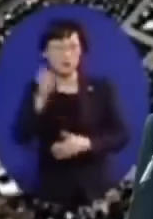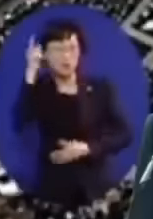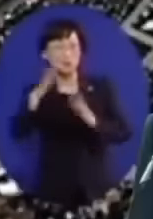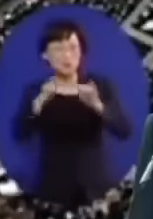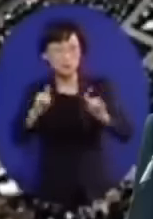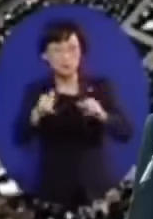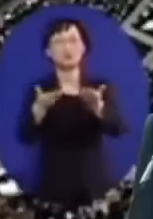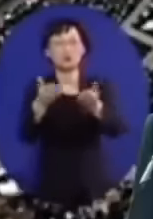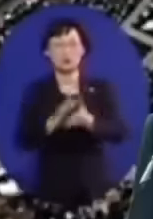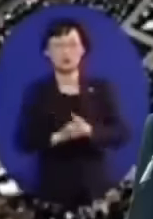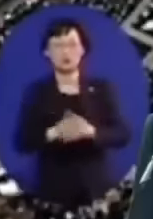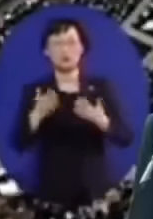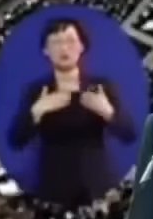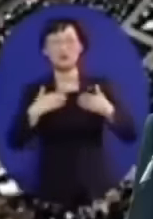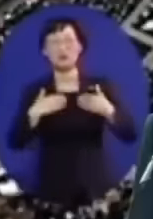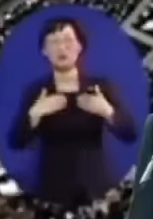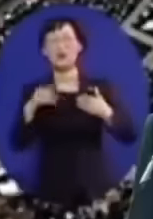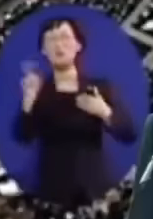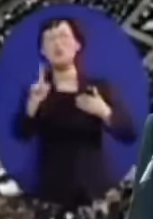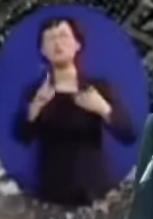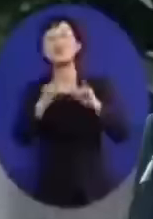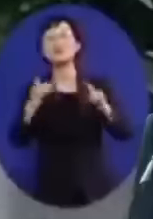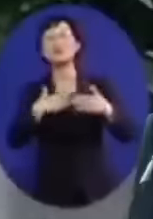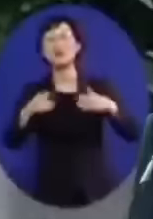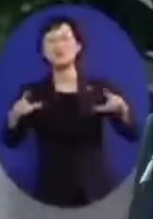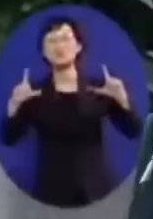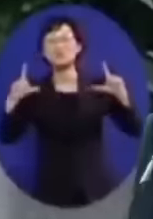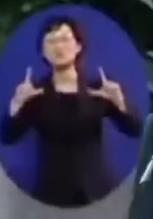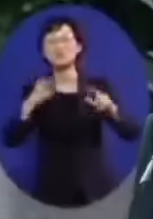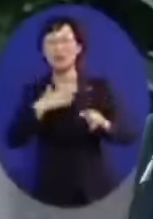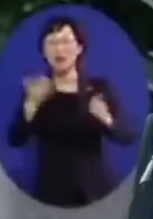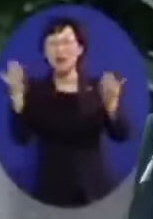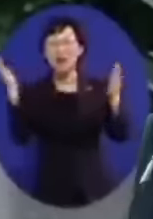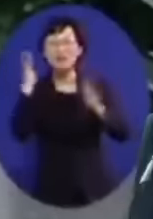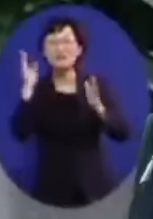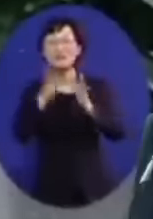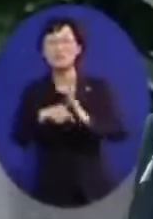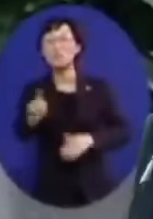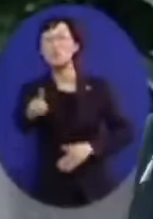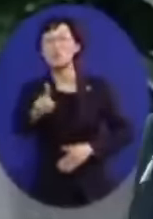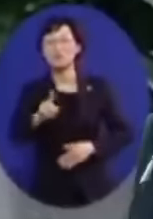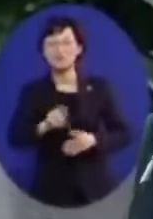고집불통입니다. 내가 어떤 사람이다. 내가 학생 시절에 어떻게 했는데